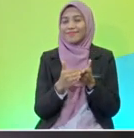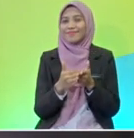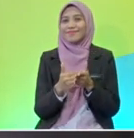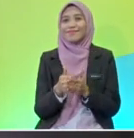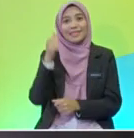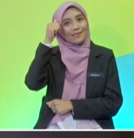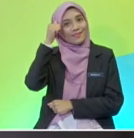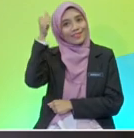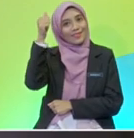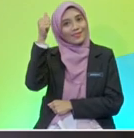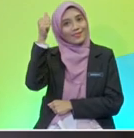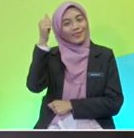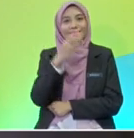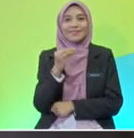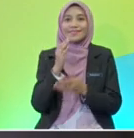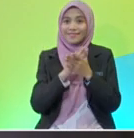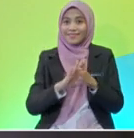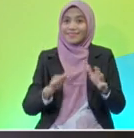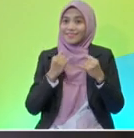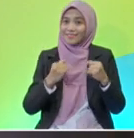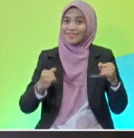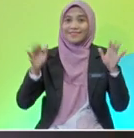dan salam sejahtera bye-bye